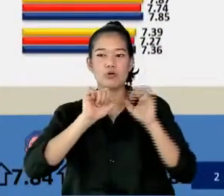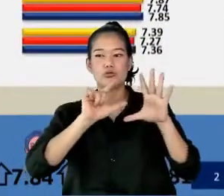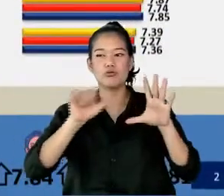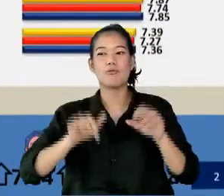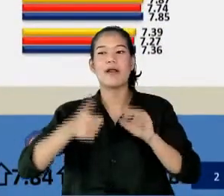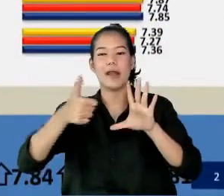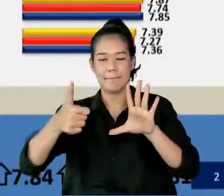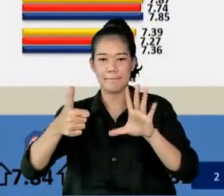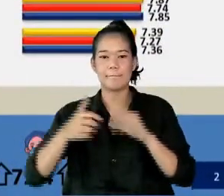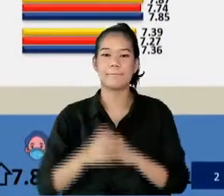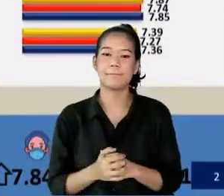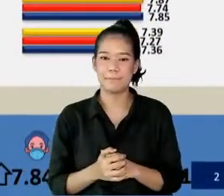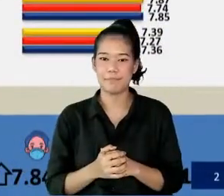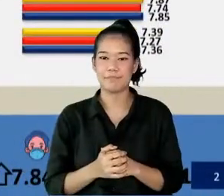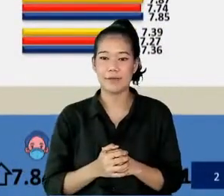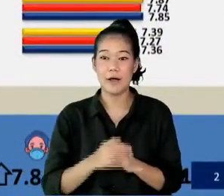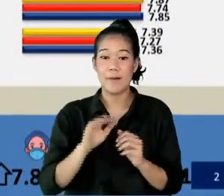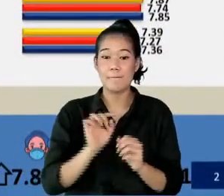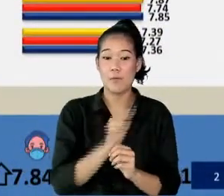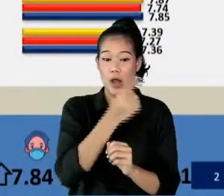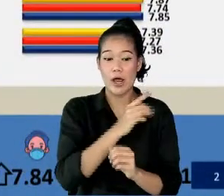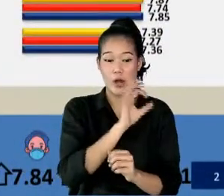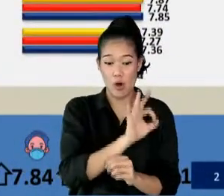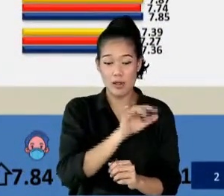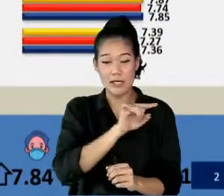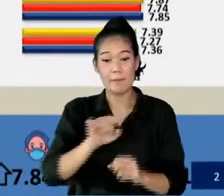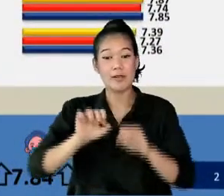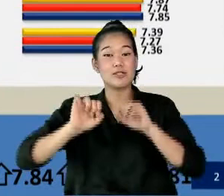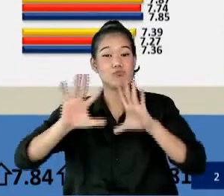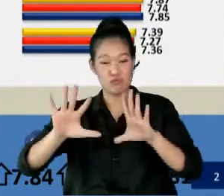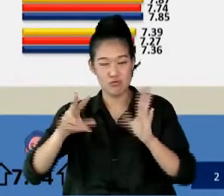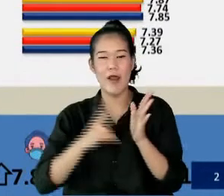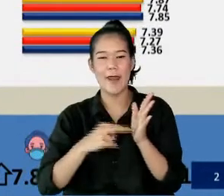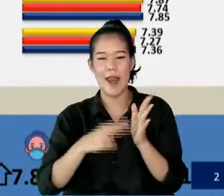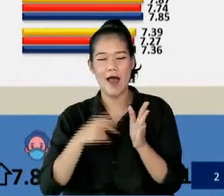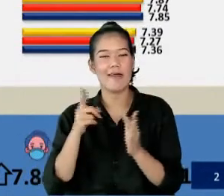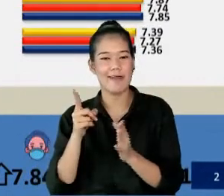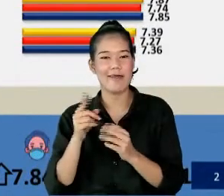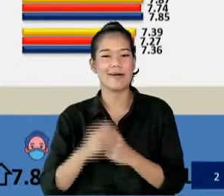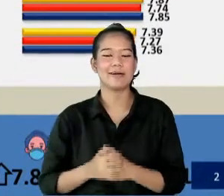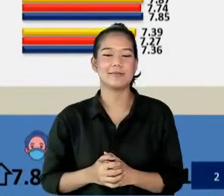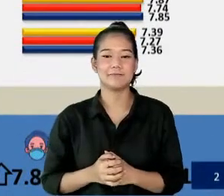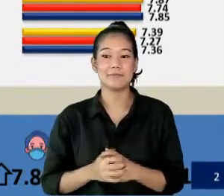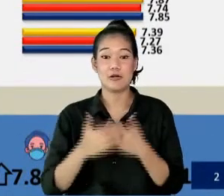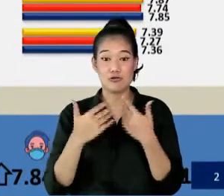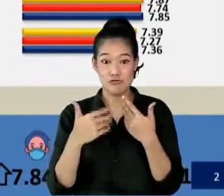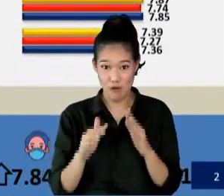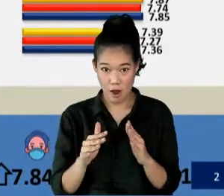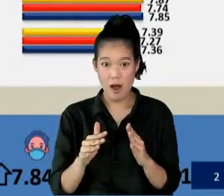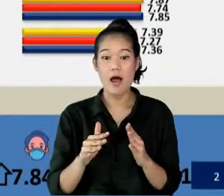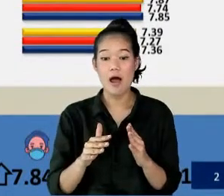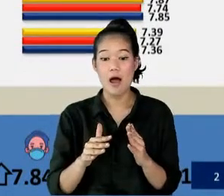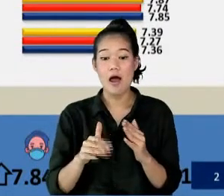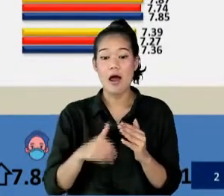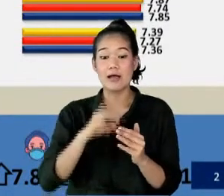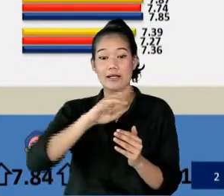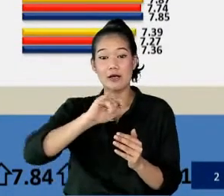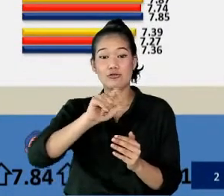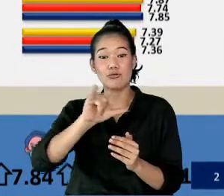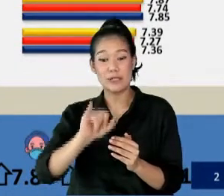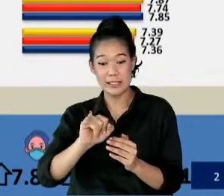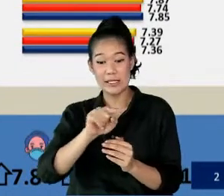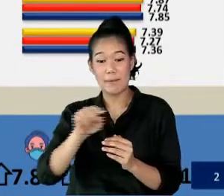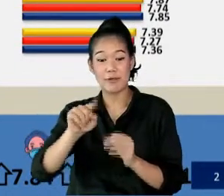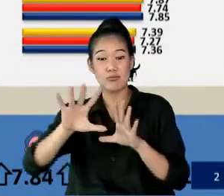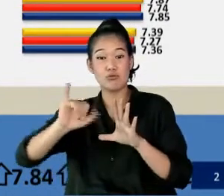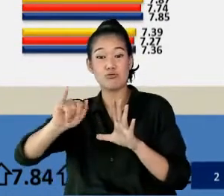7,76 scoring nih dari angka 0 sampai 10 ya. Lalu kemudian sebelum periode 3 Juli sampai